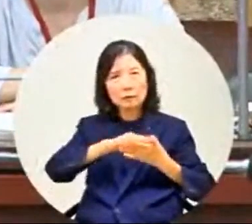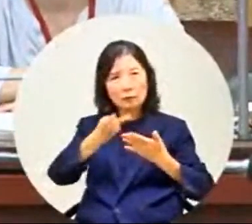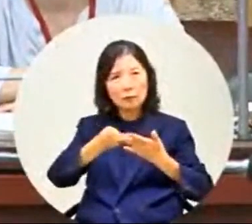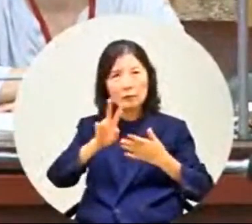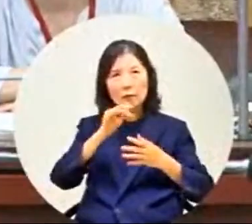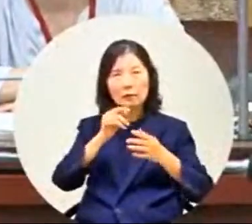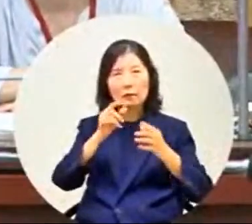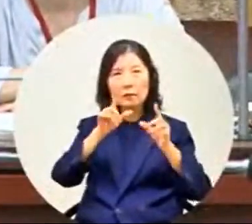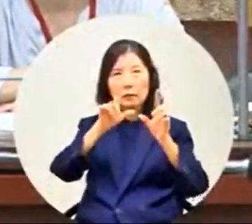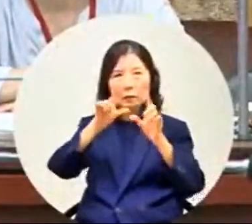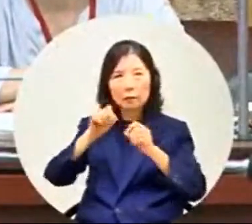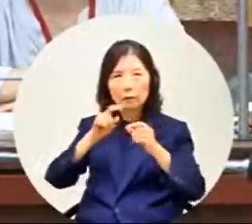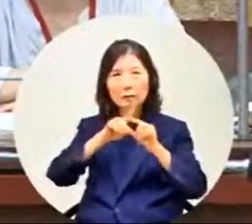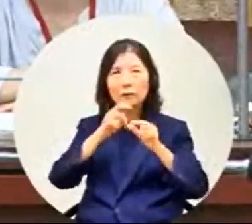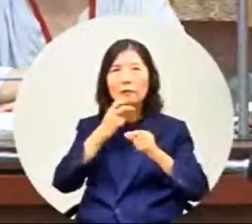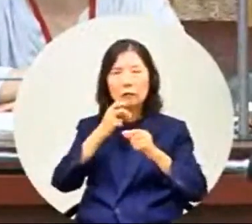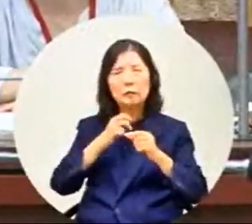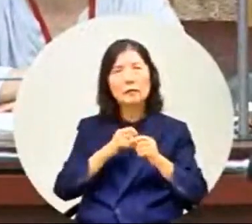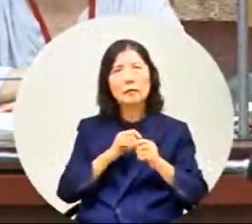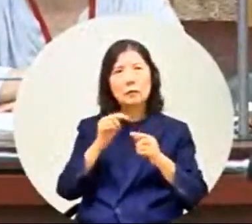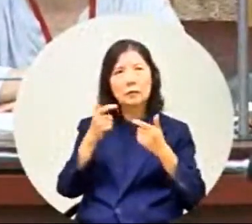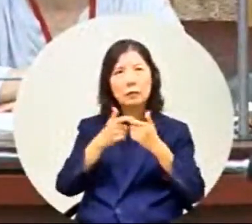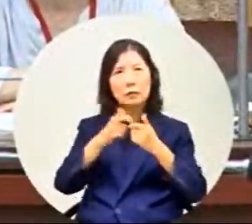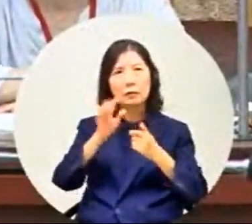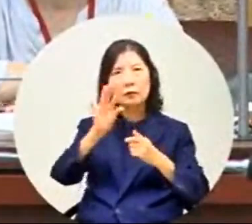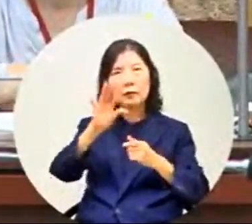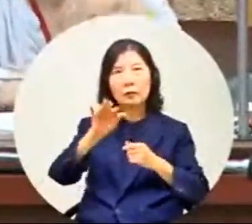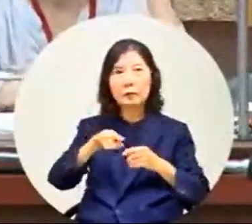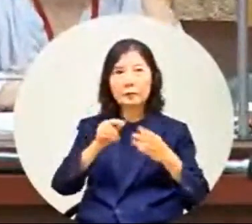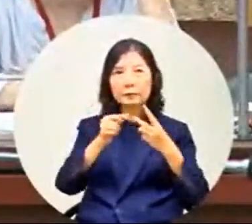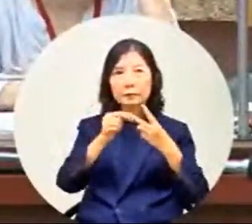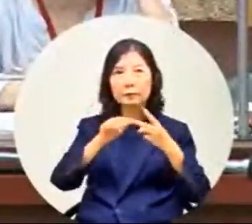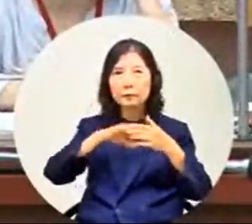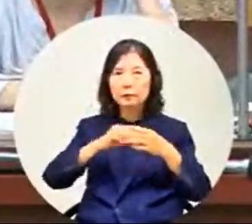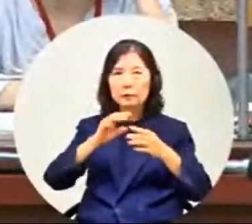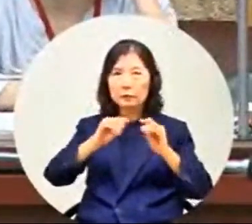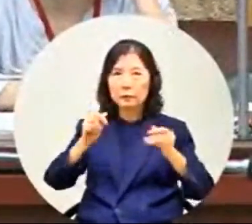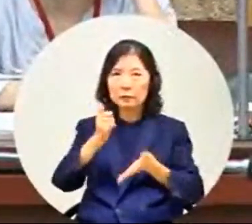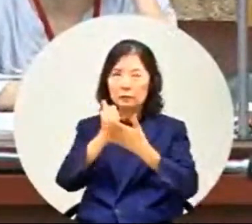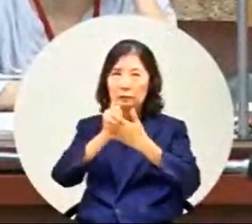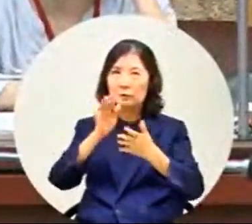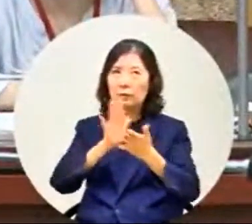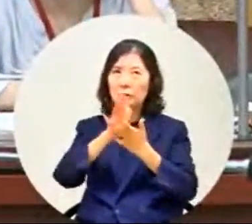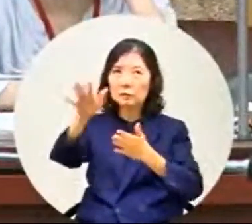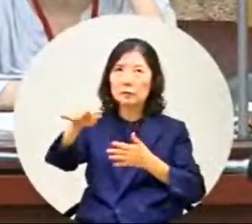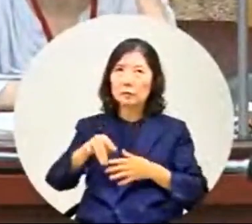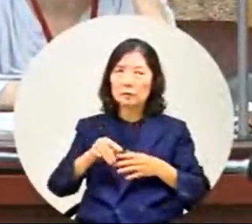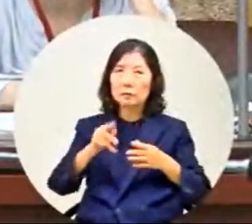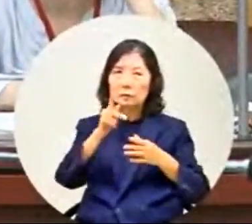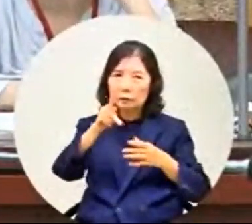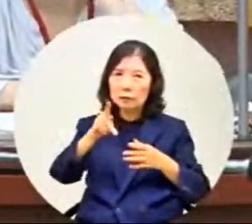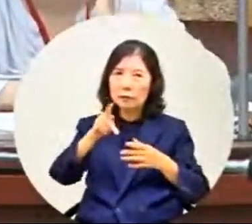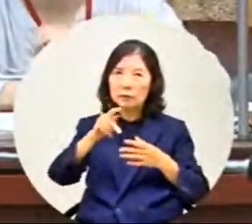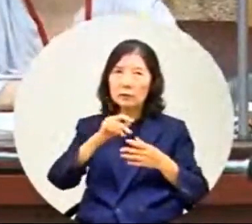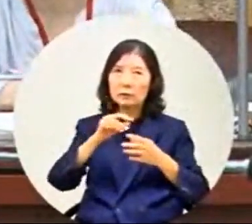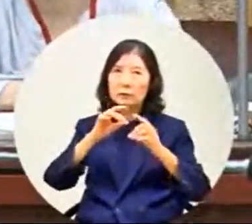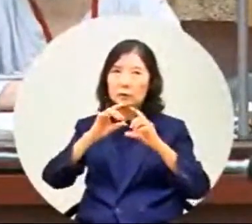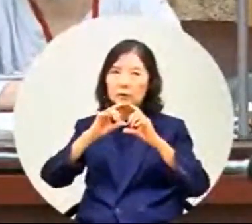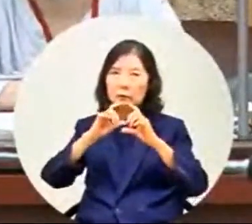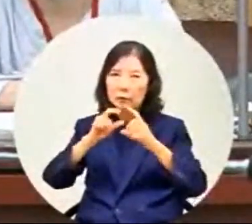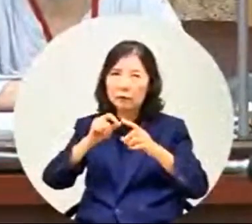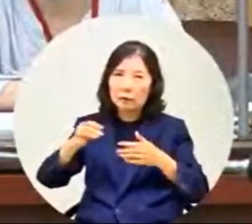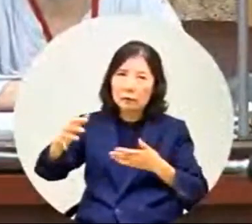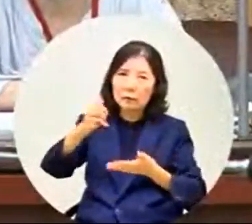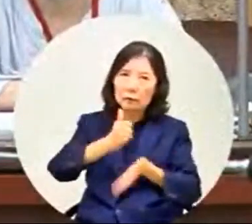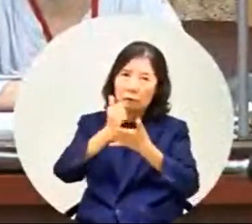符合中央原定的一个计划？那第二点的话，是因为它里面用地取得，它后来就是要用都变的方式回馈取得嘛，所以我